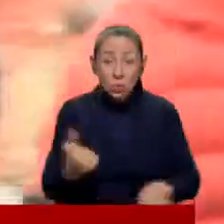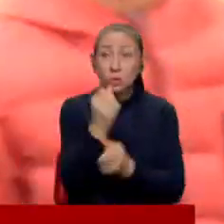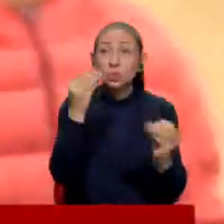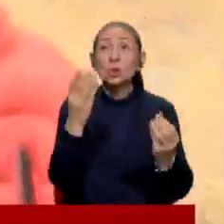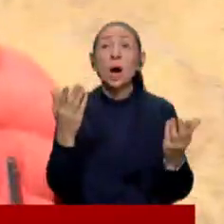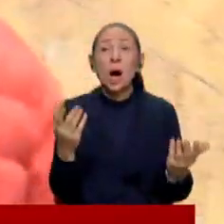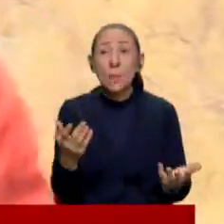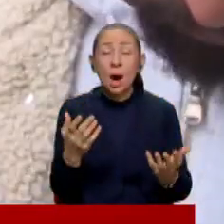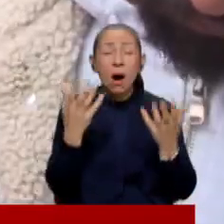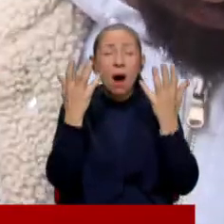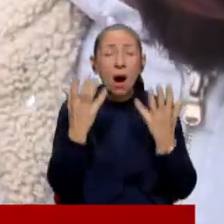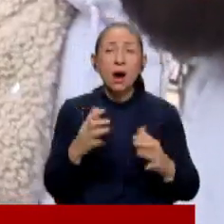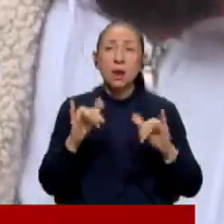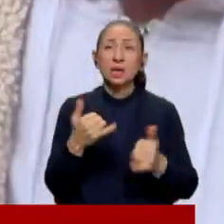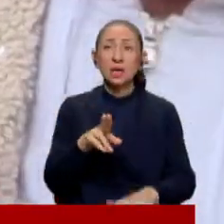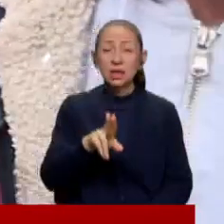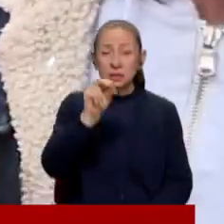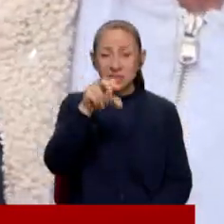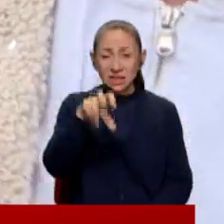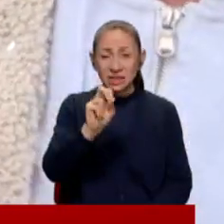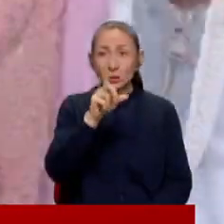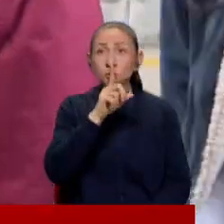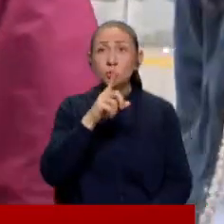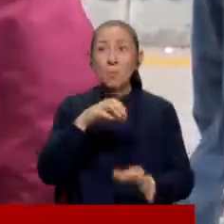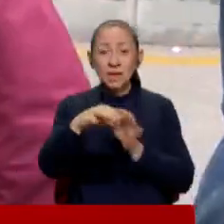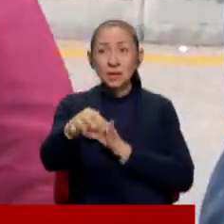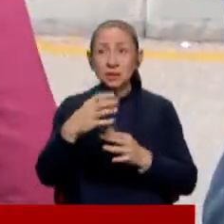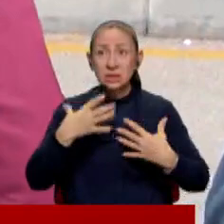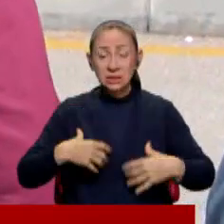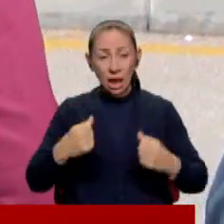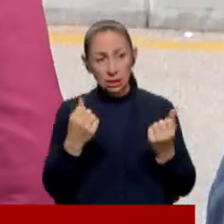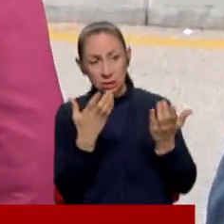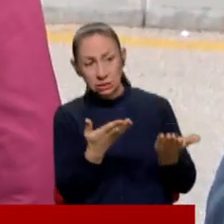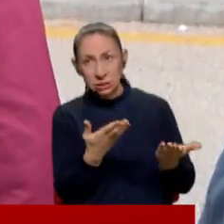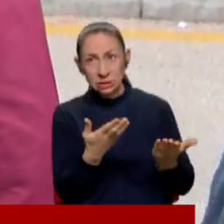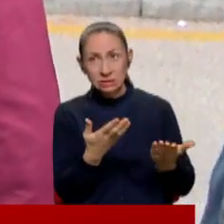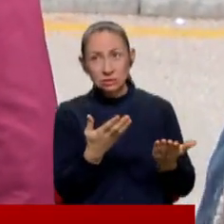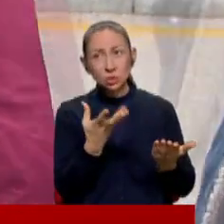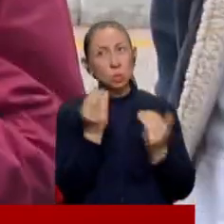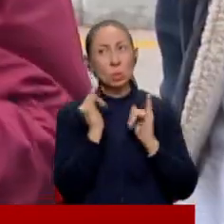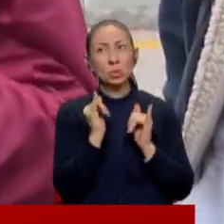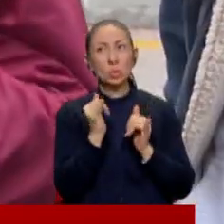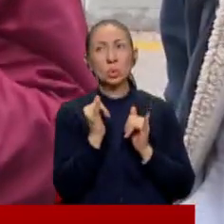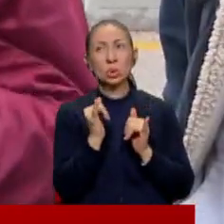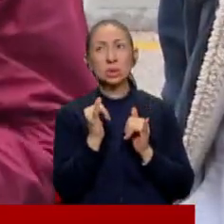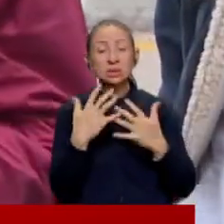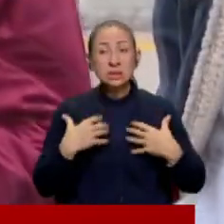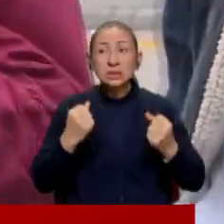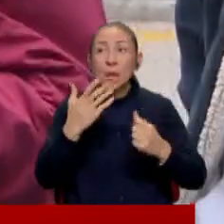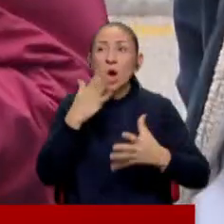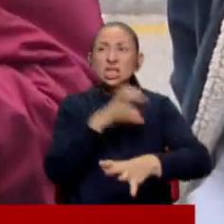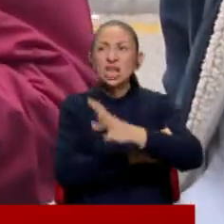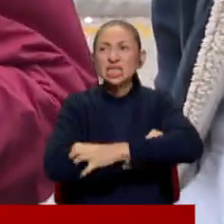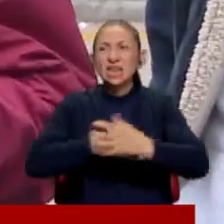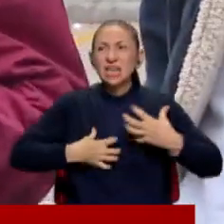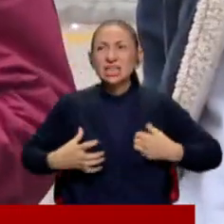çocuğu ama Durumu ağır 7080 metre 100 metre bir de sürükleme var Sağlık durumun çocuğumun çok kötü abla çocuğumun sağlam yeri hiç yok abla